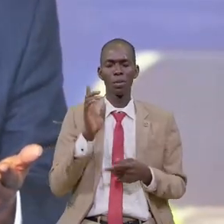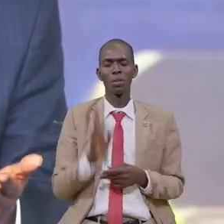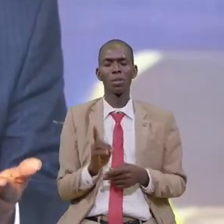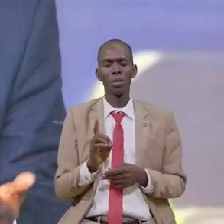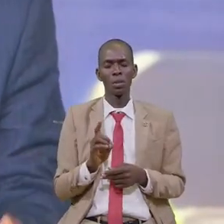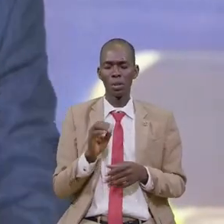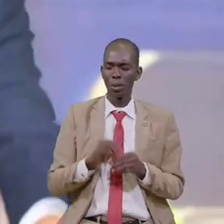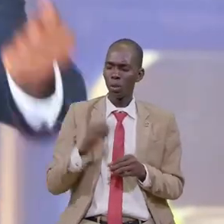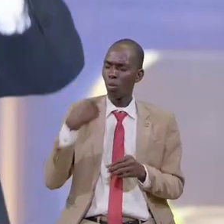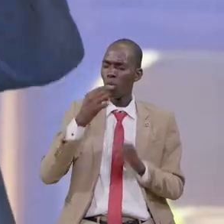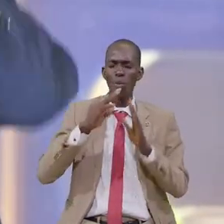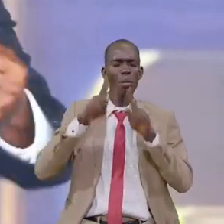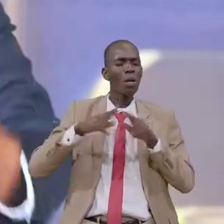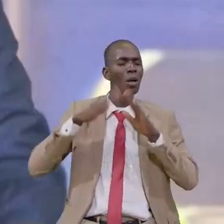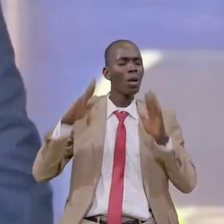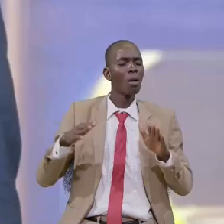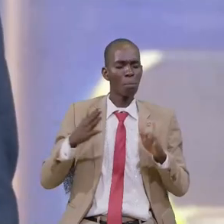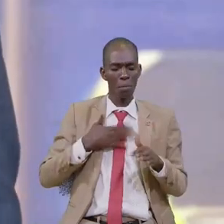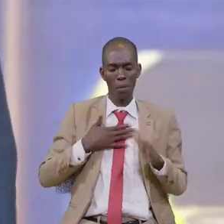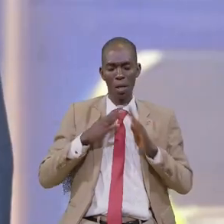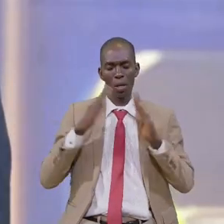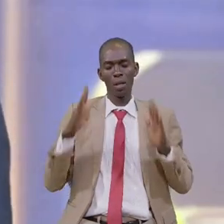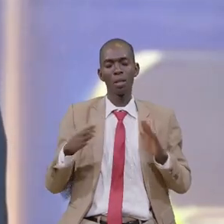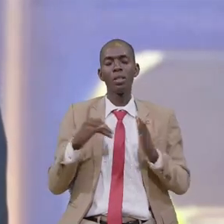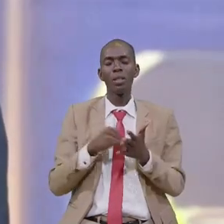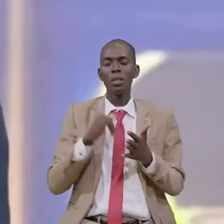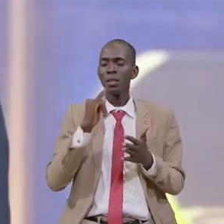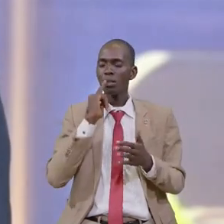Dans la maison de qui? C'est fait!